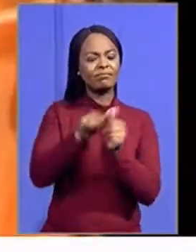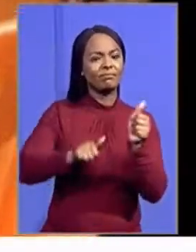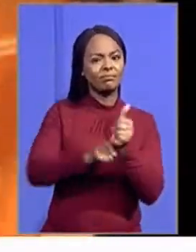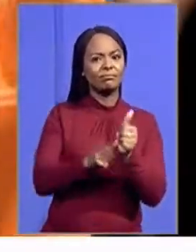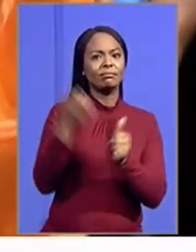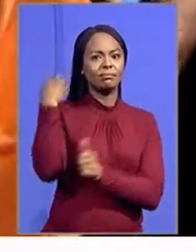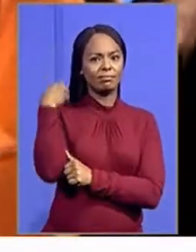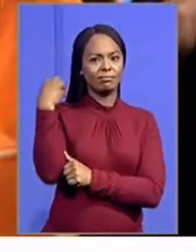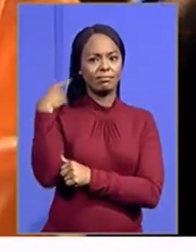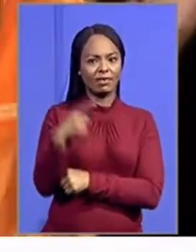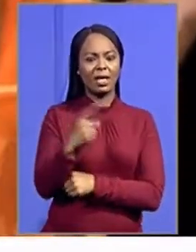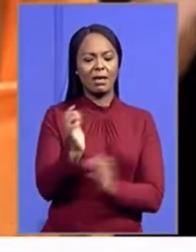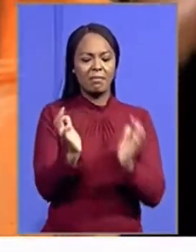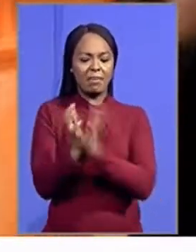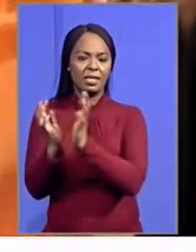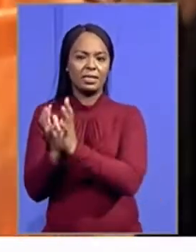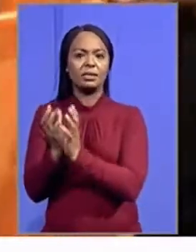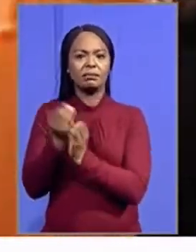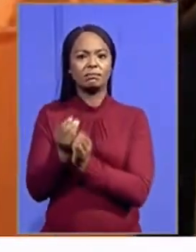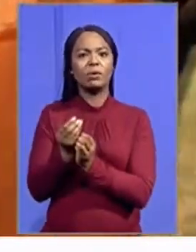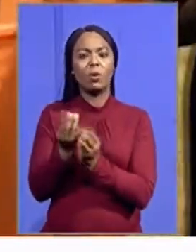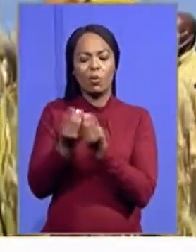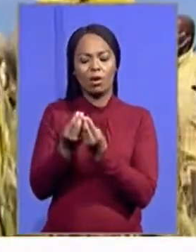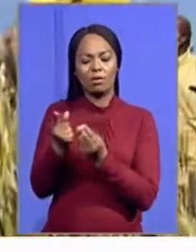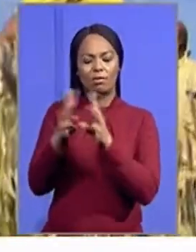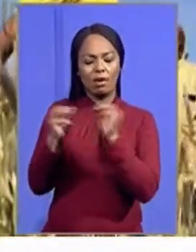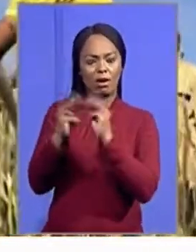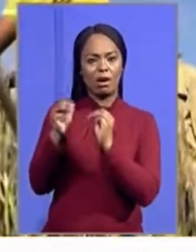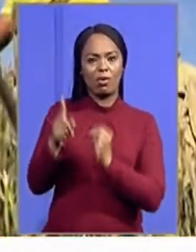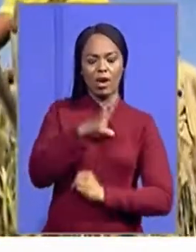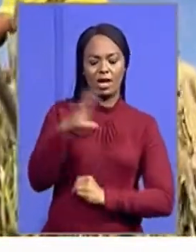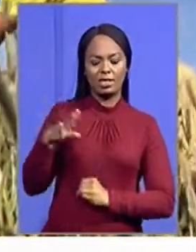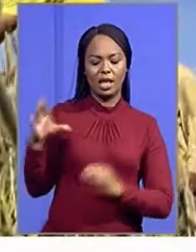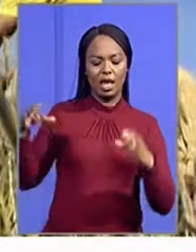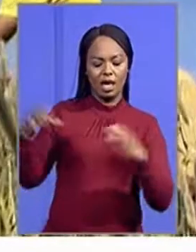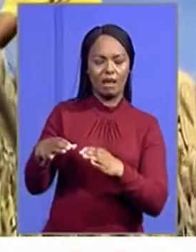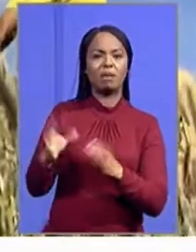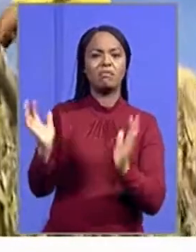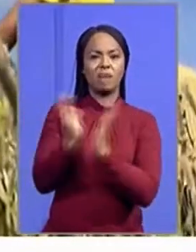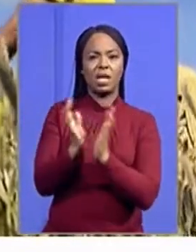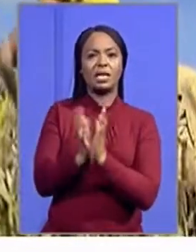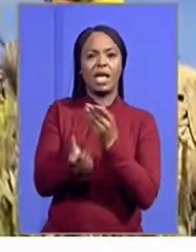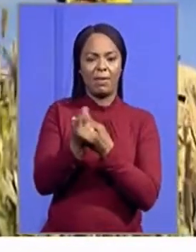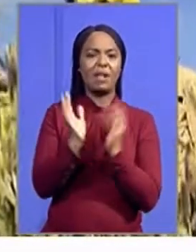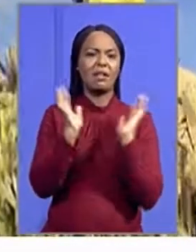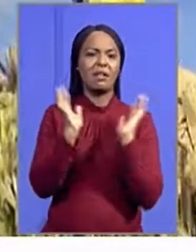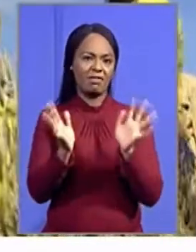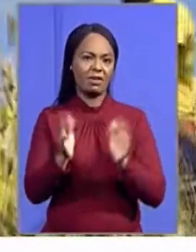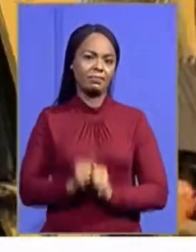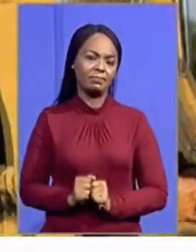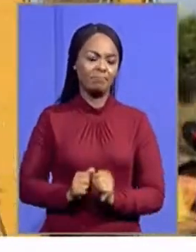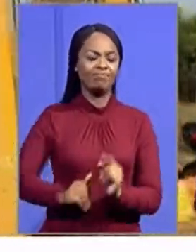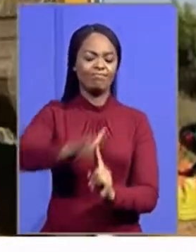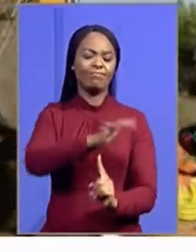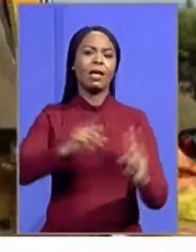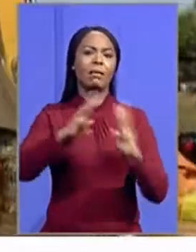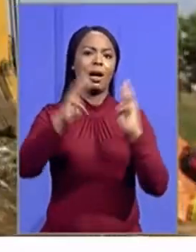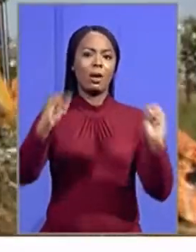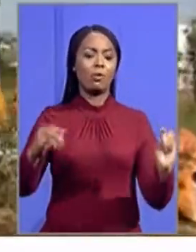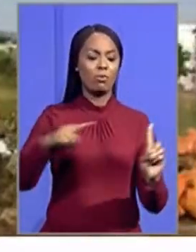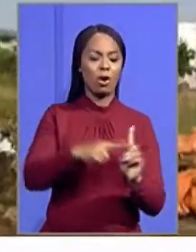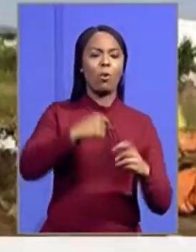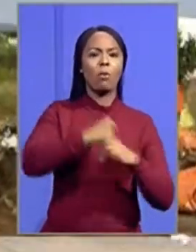kopane le COCTA ya rona a kopana le makhansela a rona a Mangaung o na batla go etsa